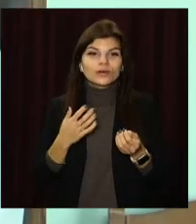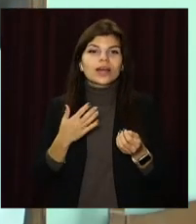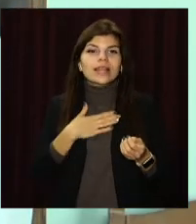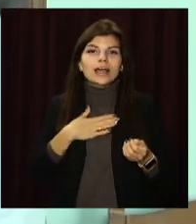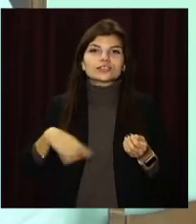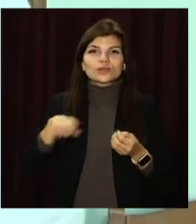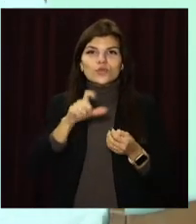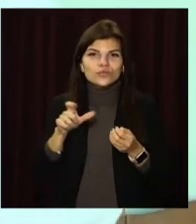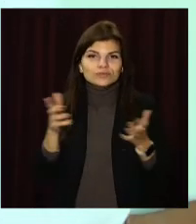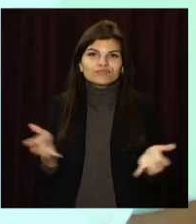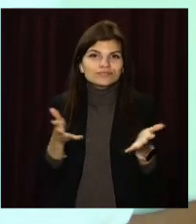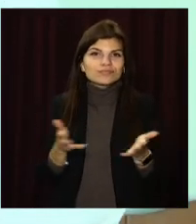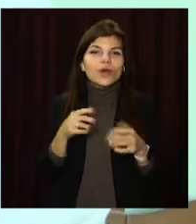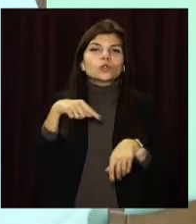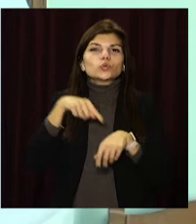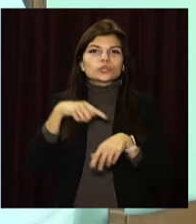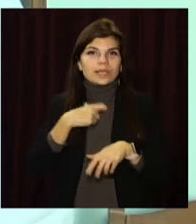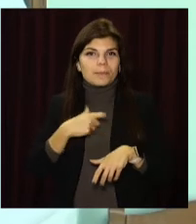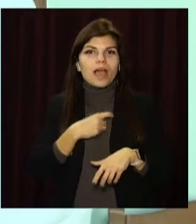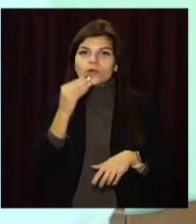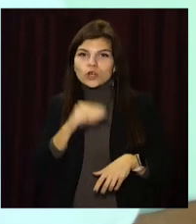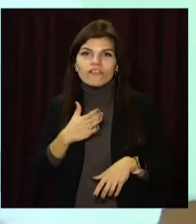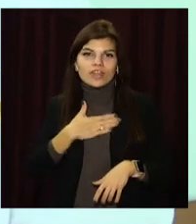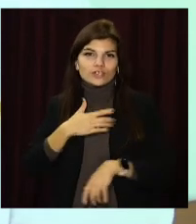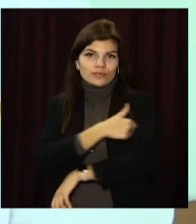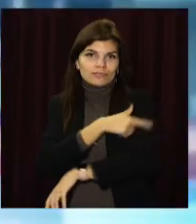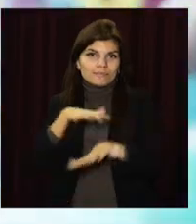наших пацієнтів почувати себе краще в нашому